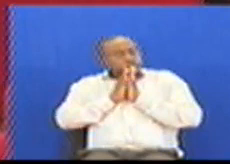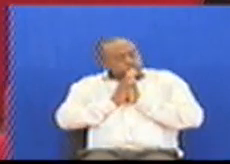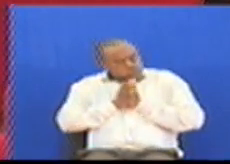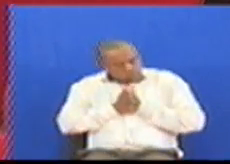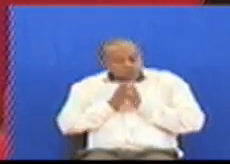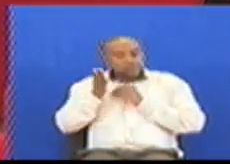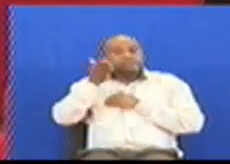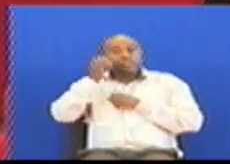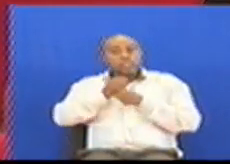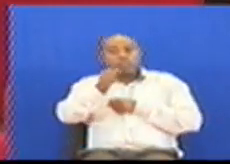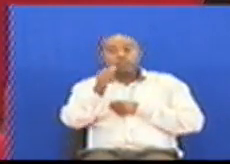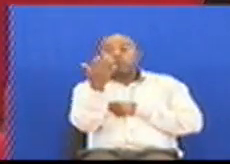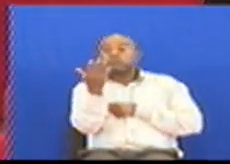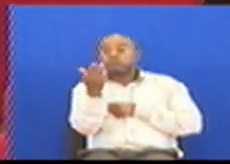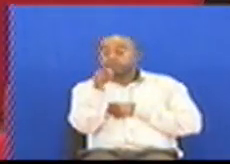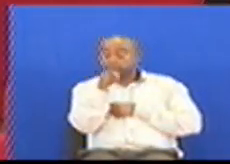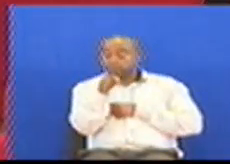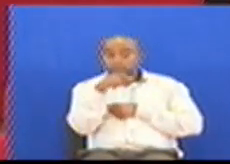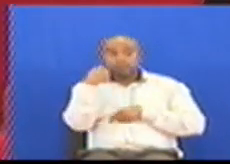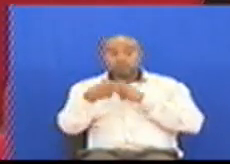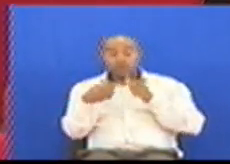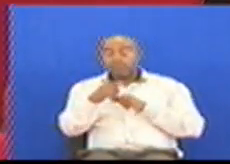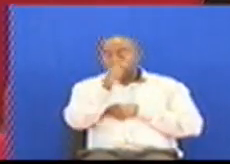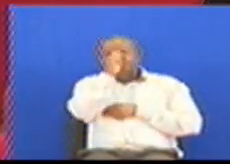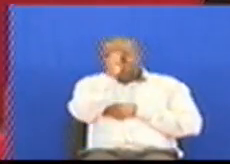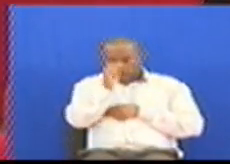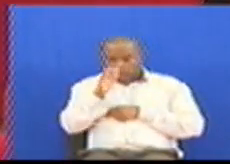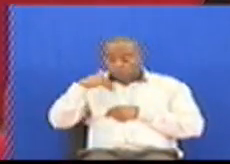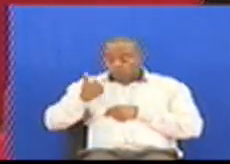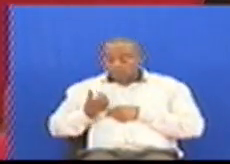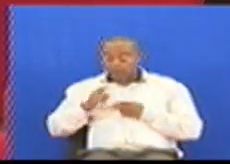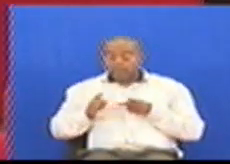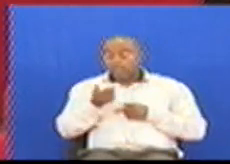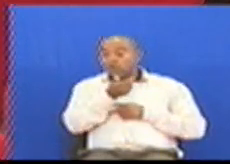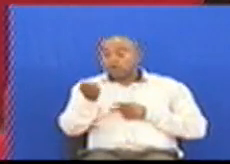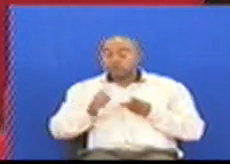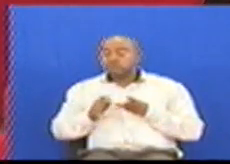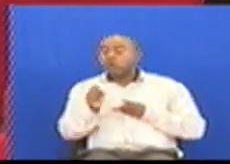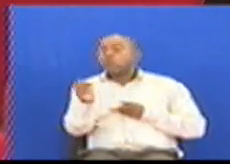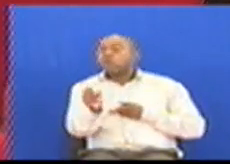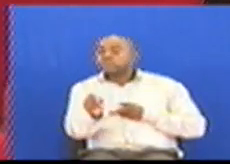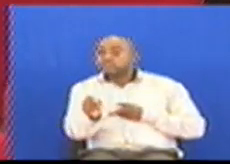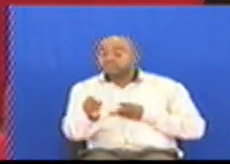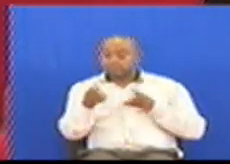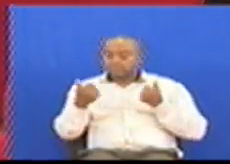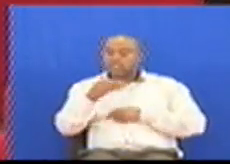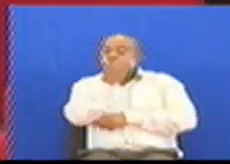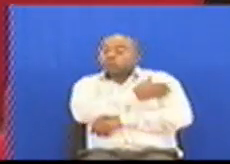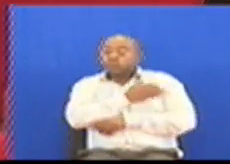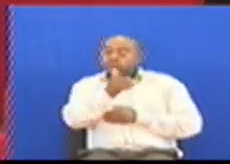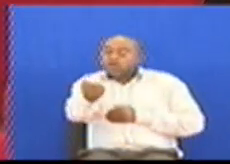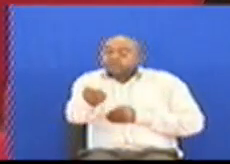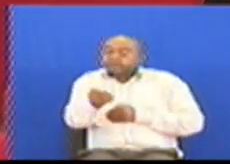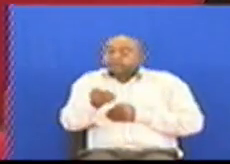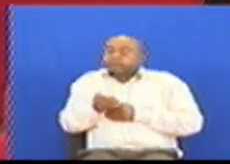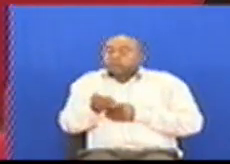ya tano kwa kuendelea kuwajali wanawake, watoto na wazee. Huduma zimesogezwa hapo. Siku za nyuma